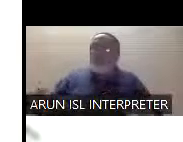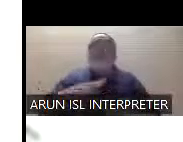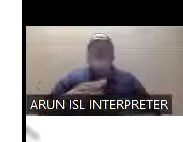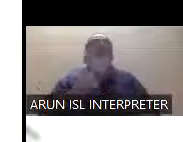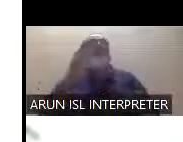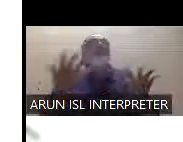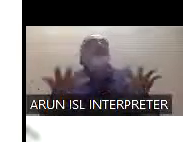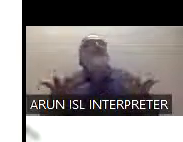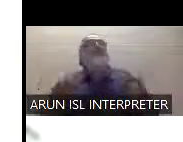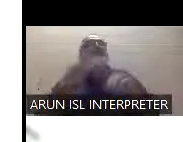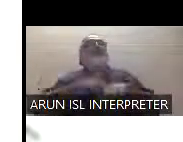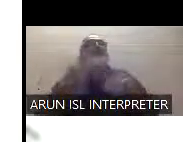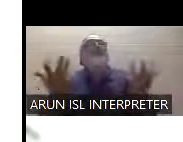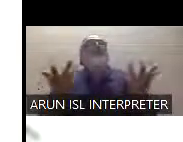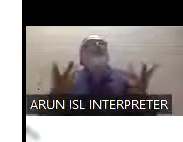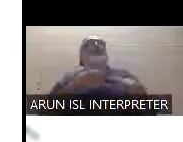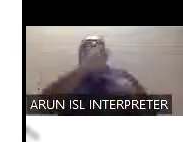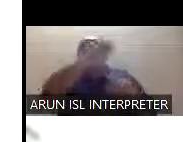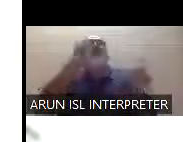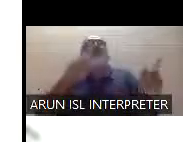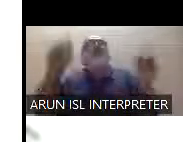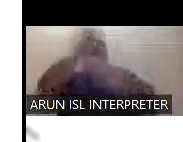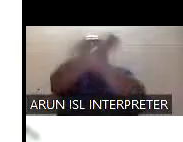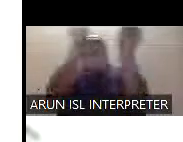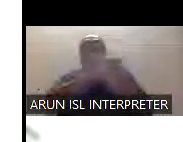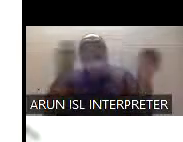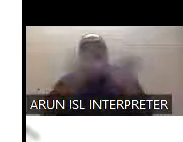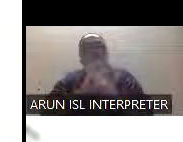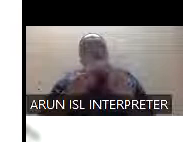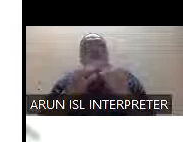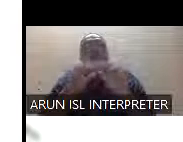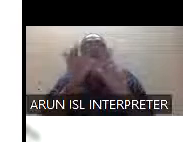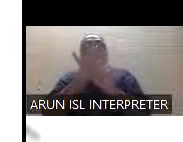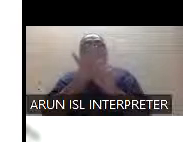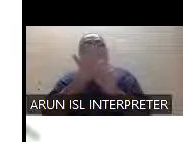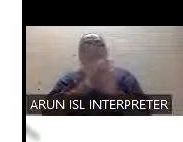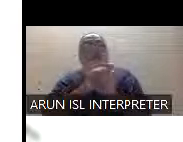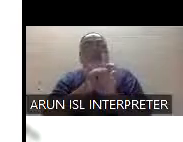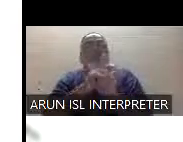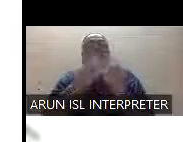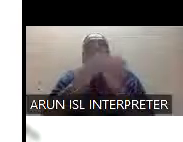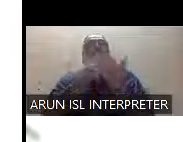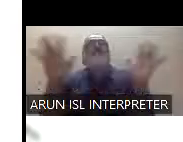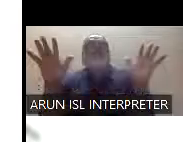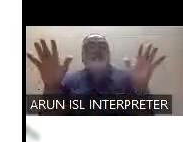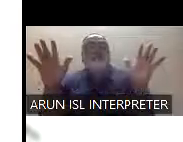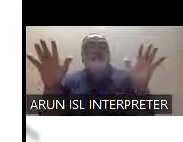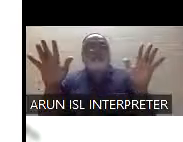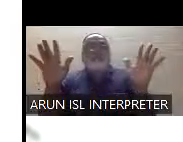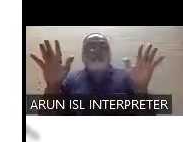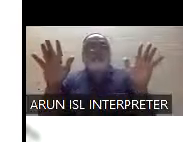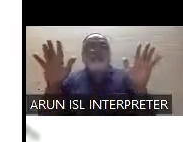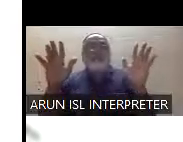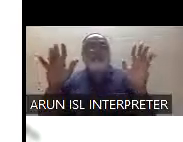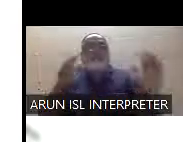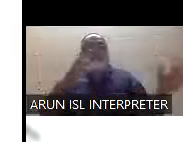don't have much time, let's complete it. And anyway, how many people with disabilities will come? मतलब साल भर में तो एक ही आएंगे, उसको उठा